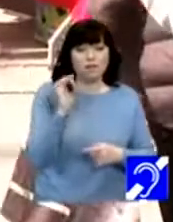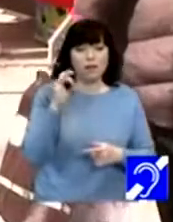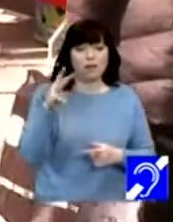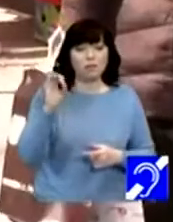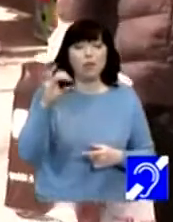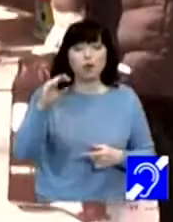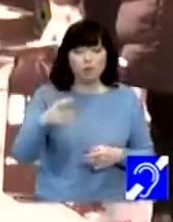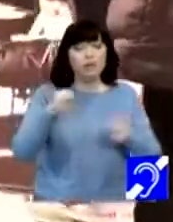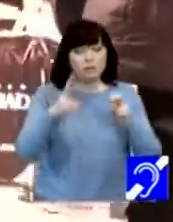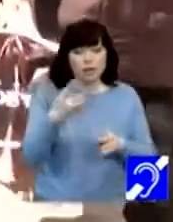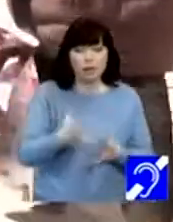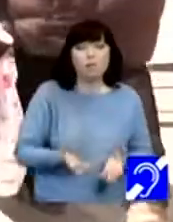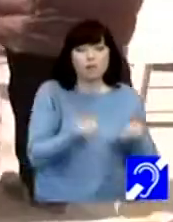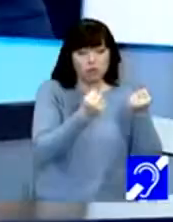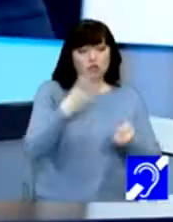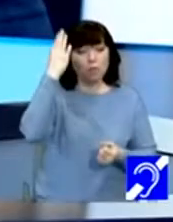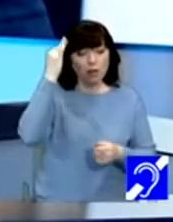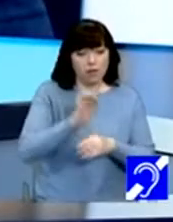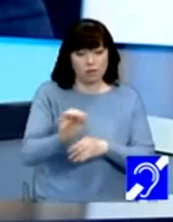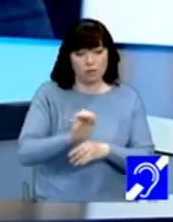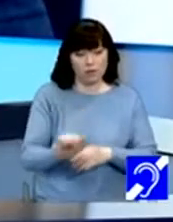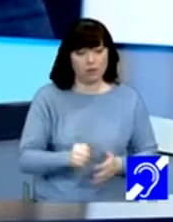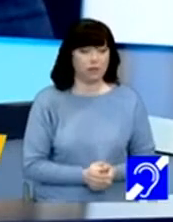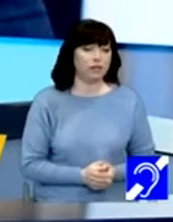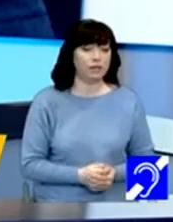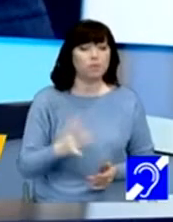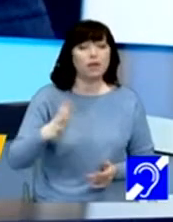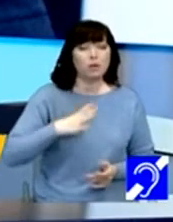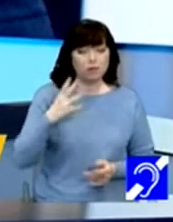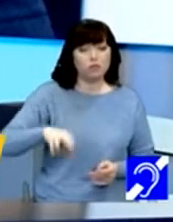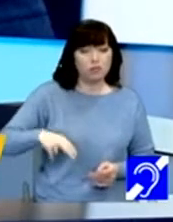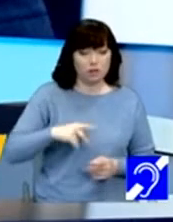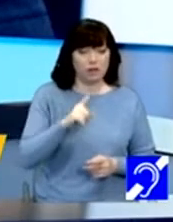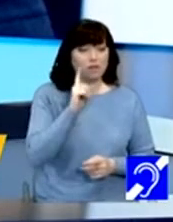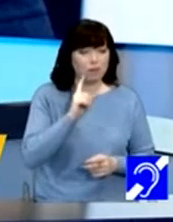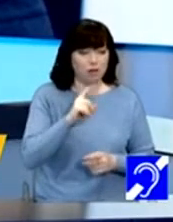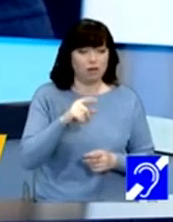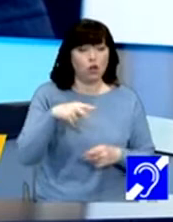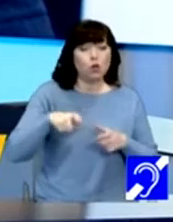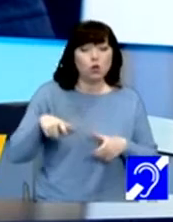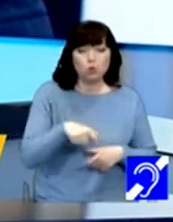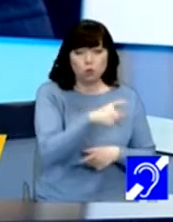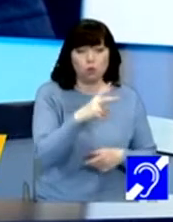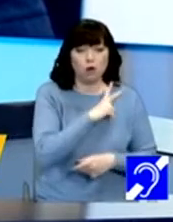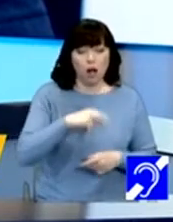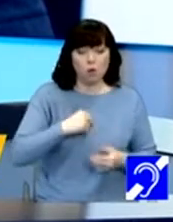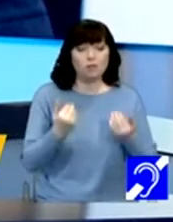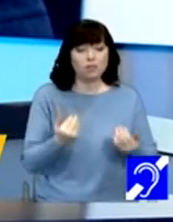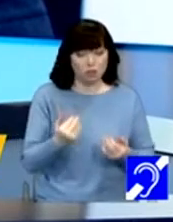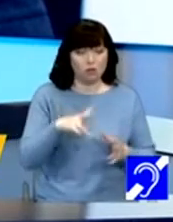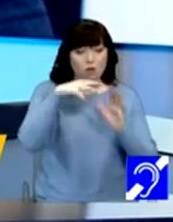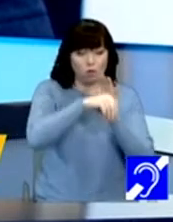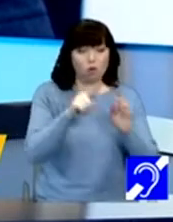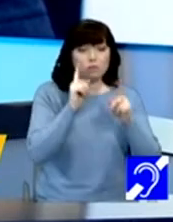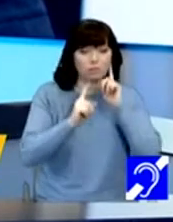susținerea producătorilor autohtoni. Fostul director interimar al societății pe acțiuni Drumuri Cahul, actual consilier